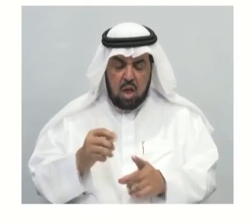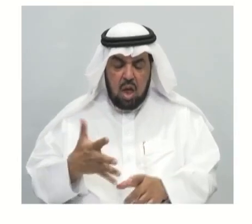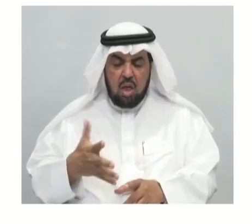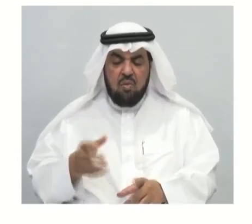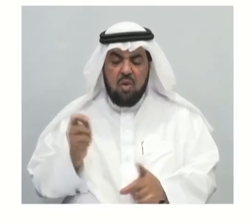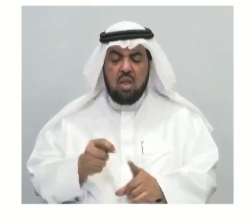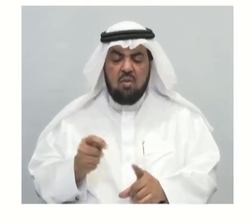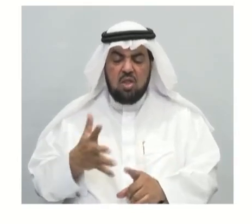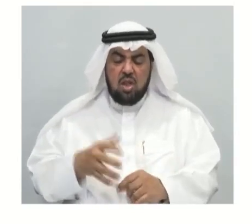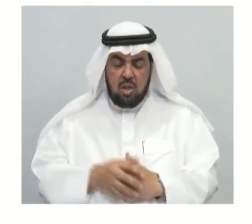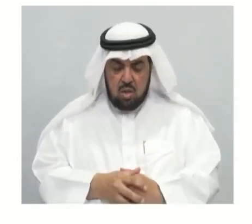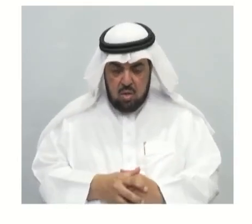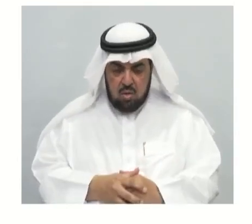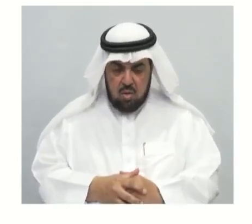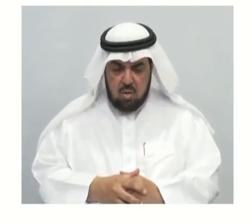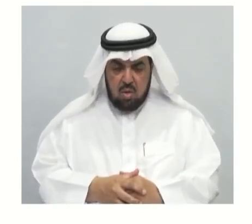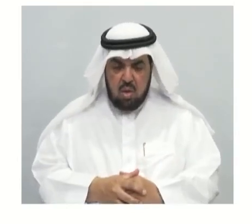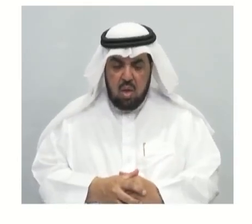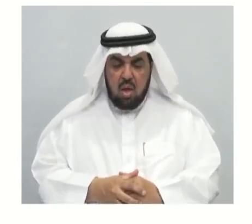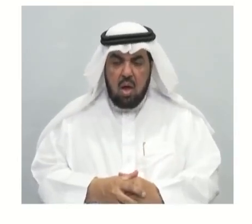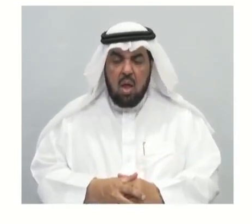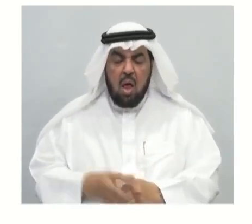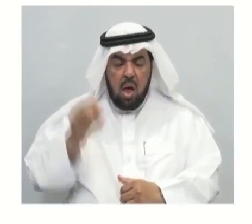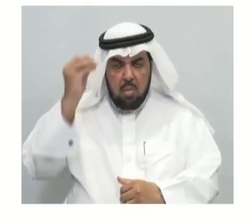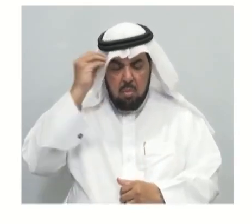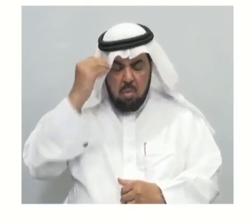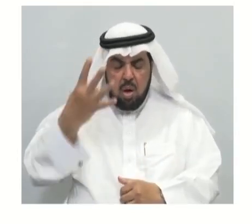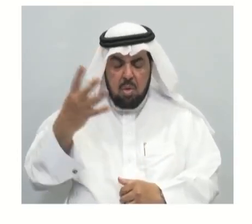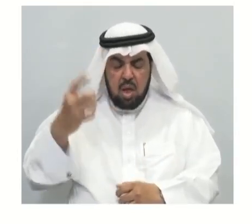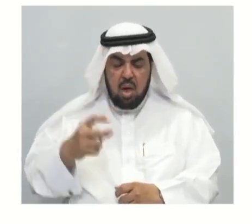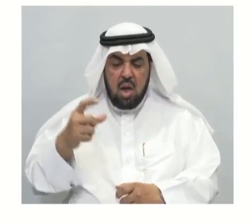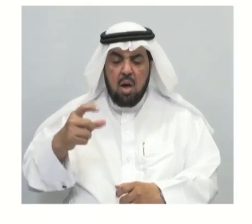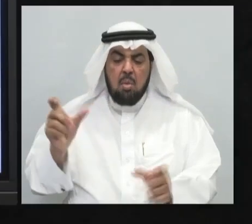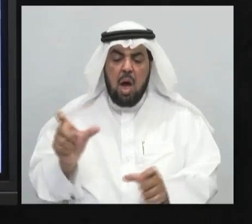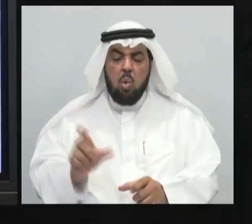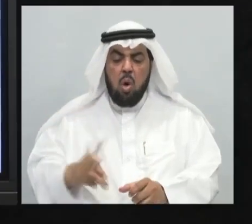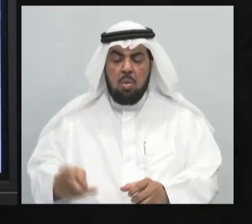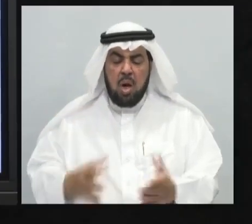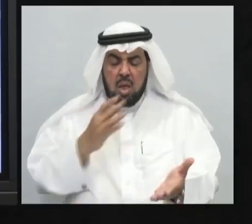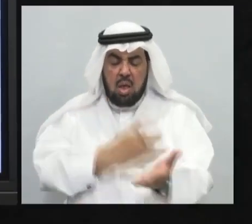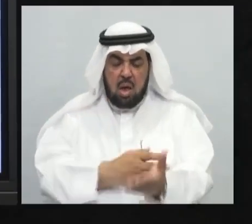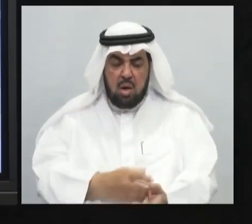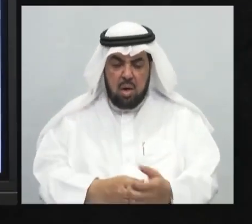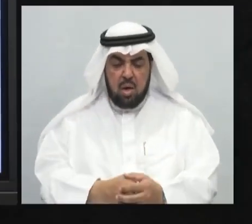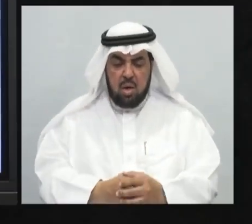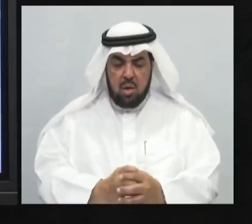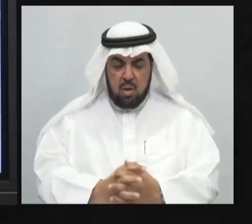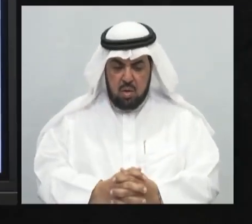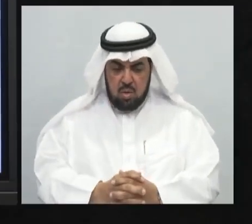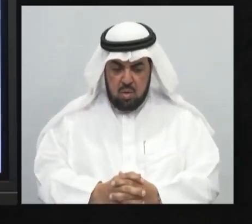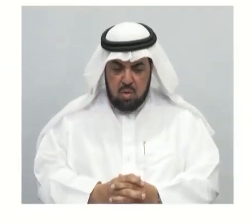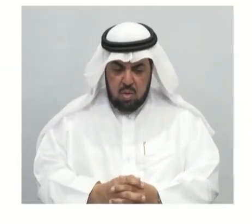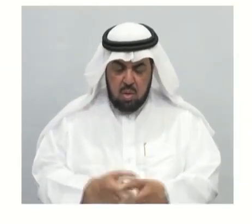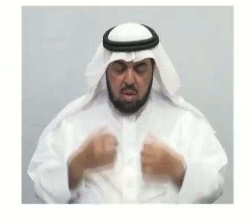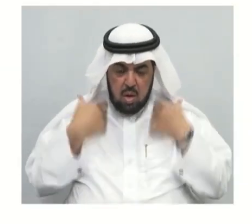هدف جديد اذا اربع تعريفات لاربع انواع من التقارير